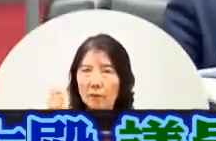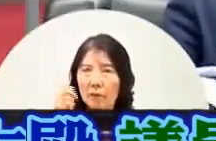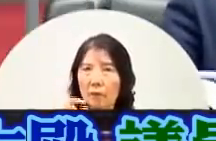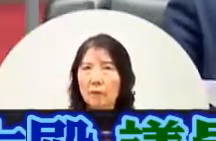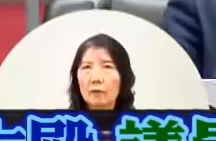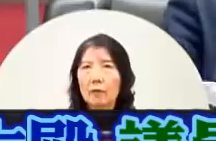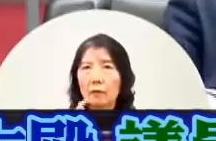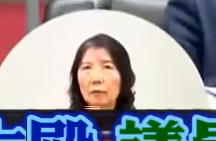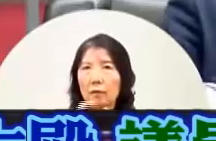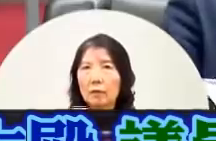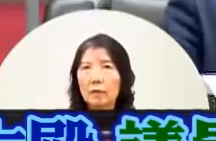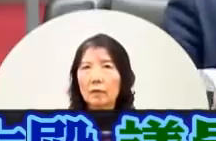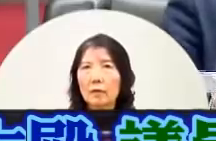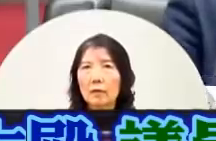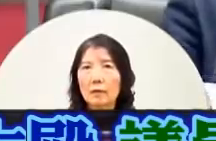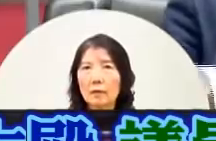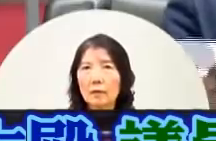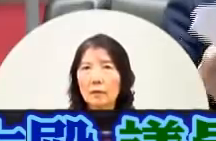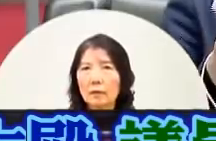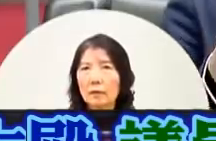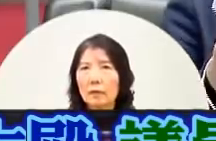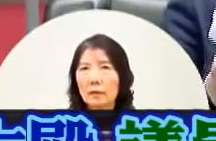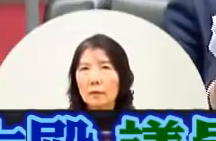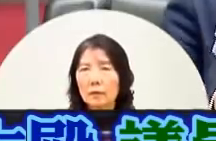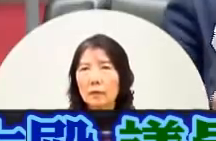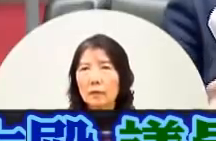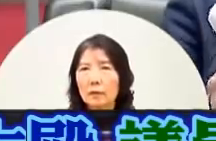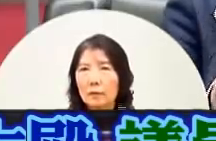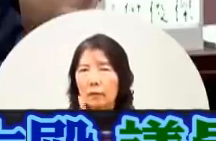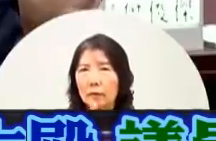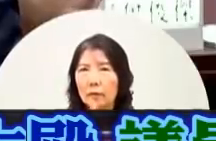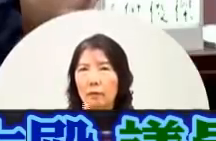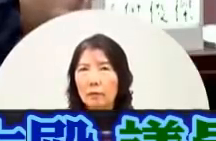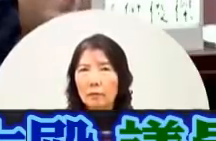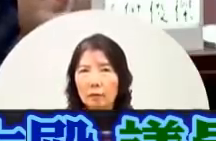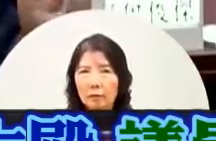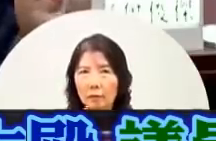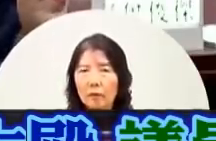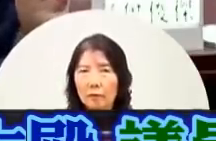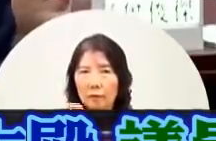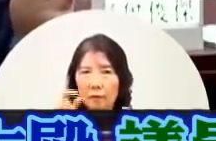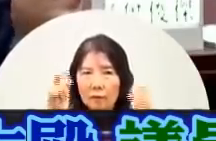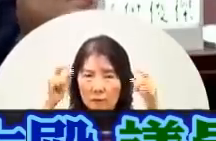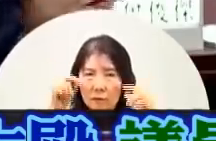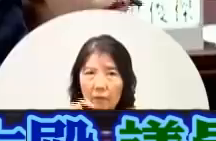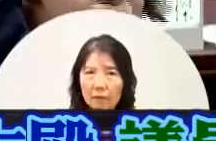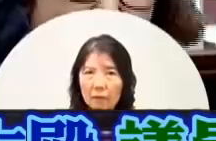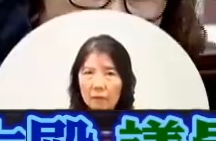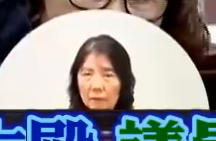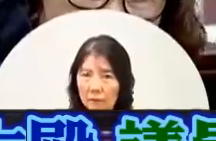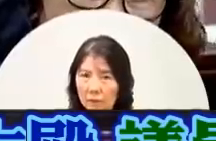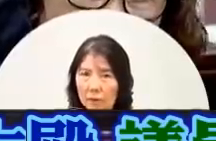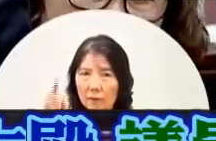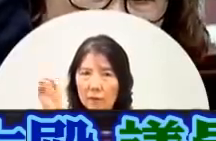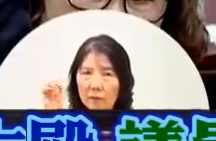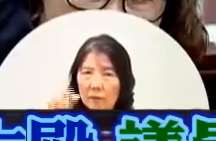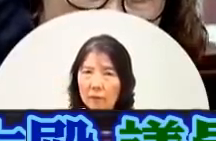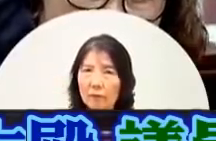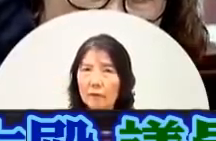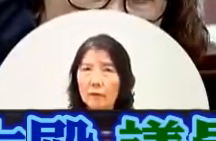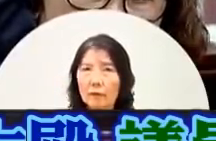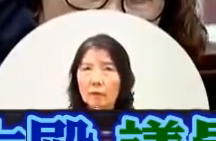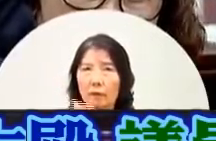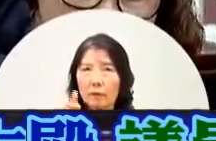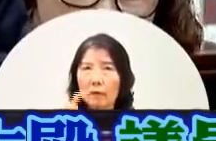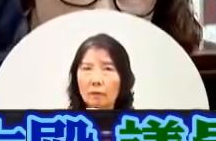你讲，茂林区。好，下一题。高雄面积最大行政区哪一区？请市长回答。